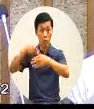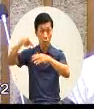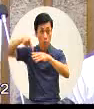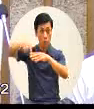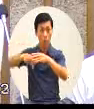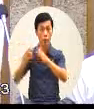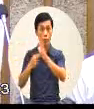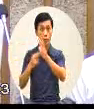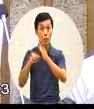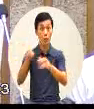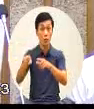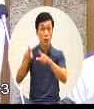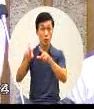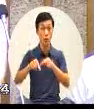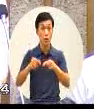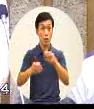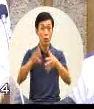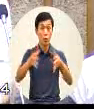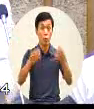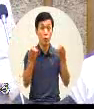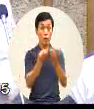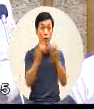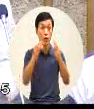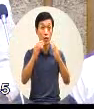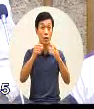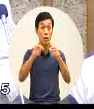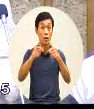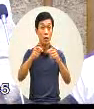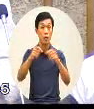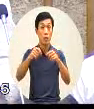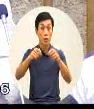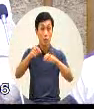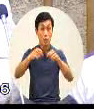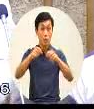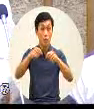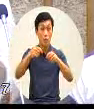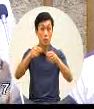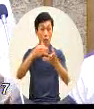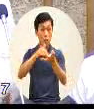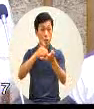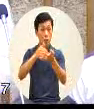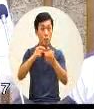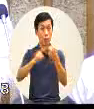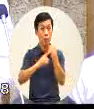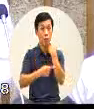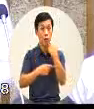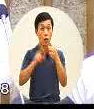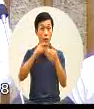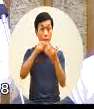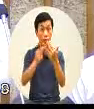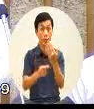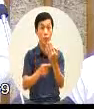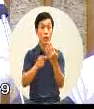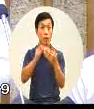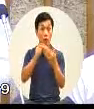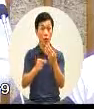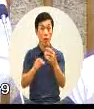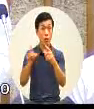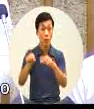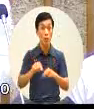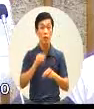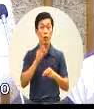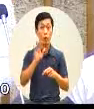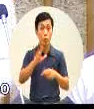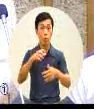它是根据那个都计法83条之一来的那它是说可以农移的有一个农移的办法那这个